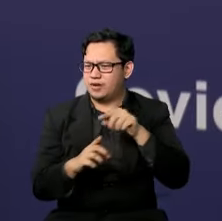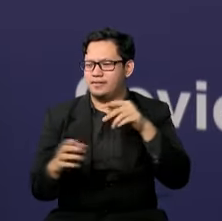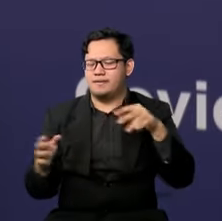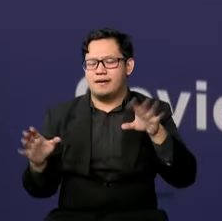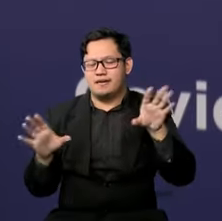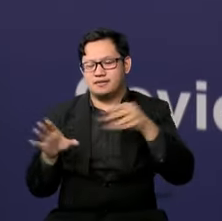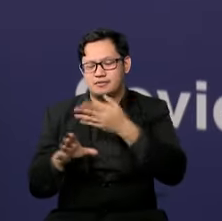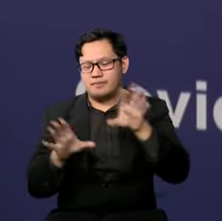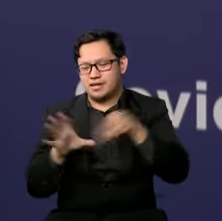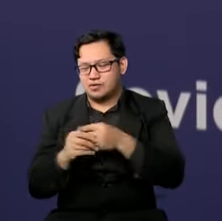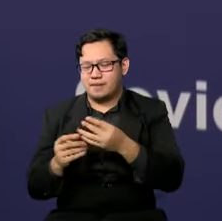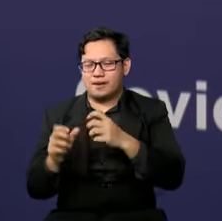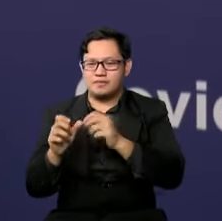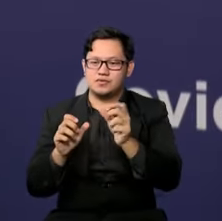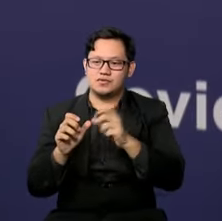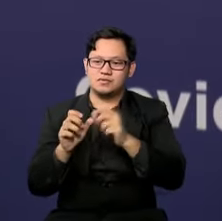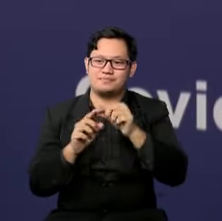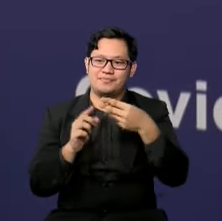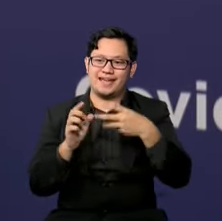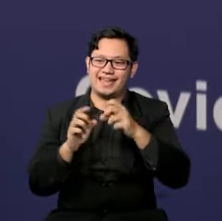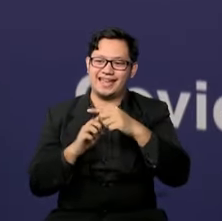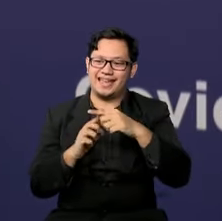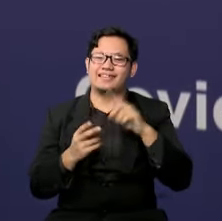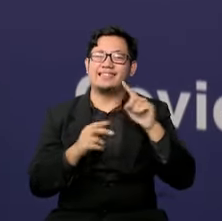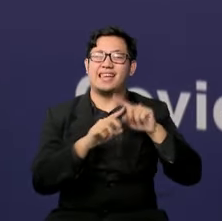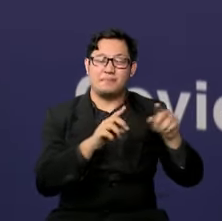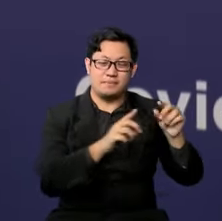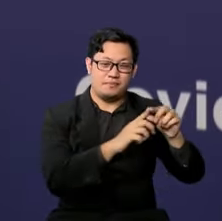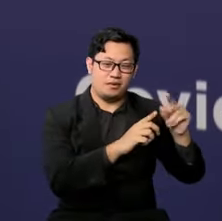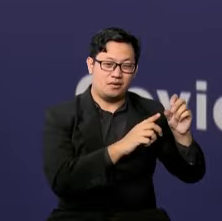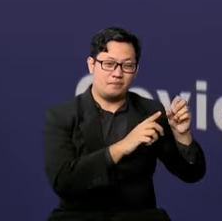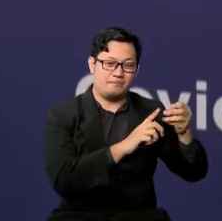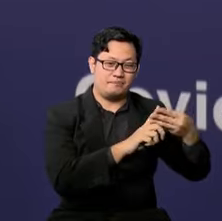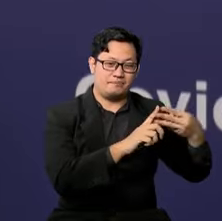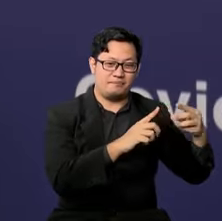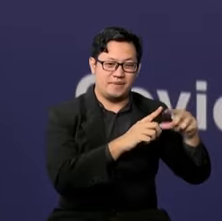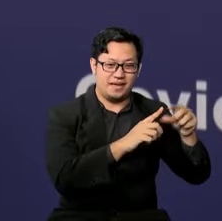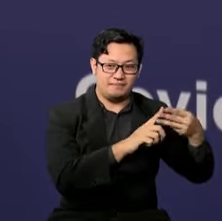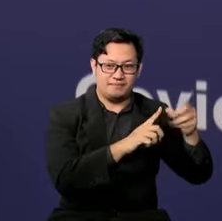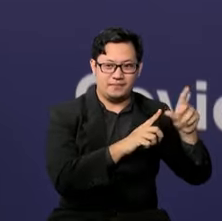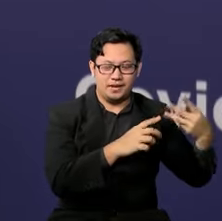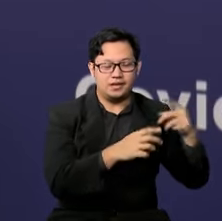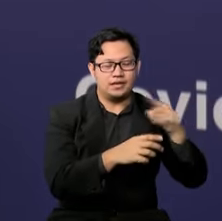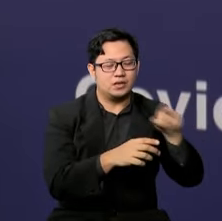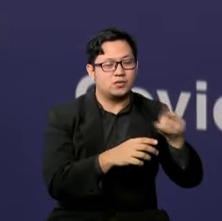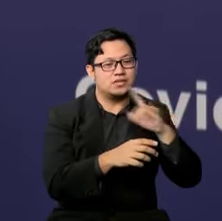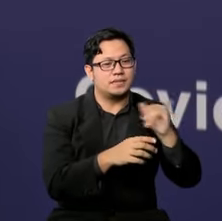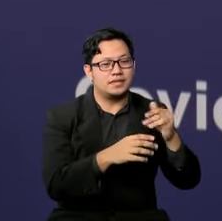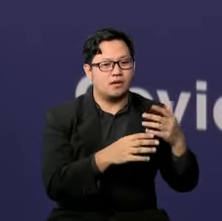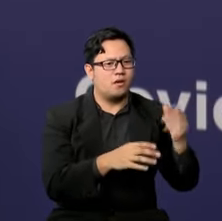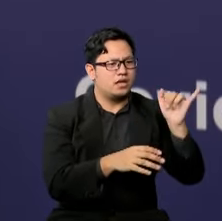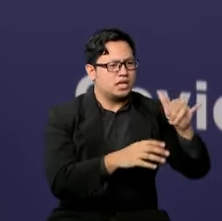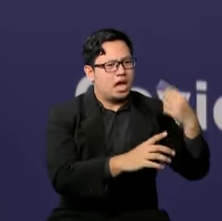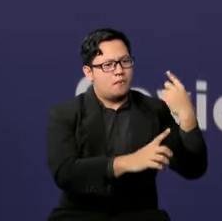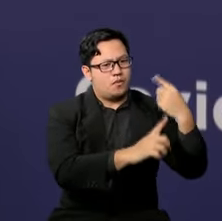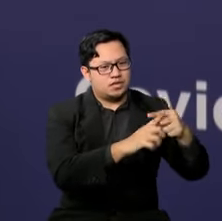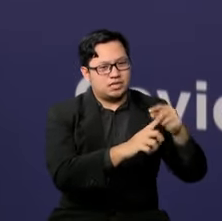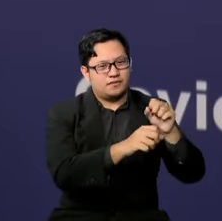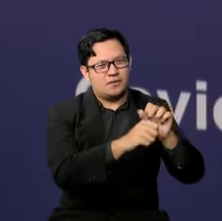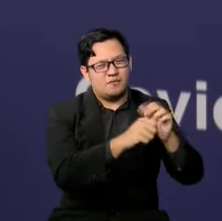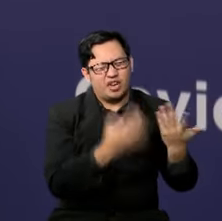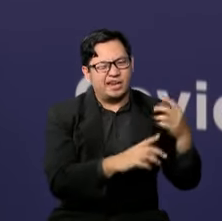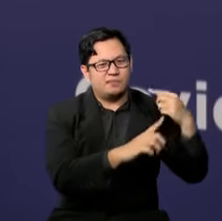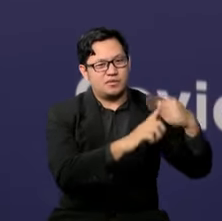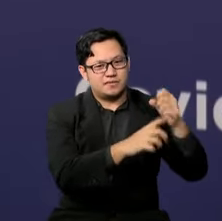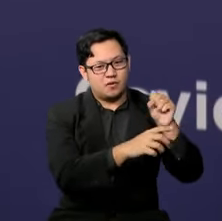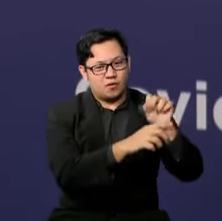belum terkonfirmasi Tapi kalau Probe Batu Ada kemungkinan nih dia covert kemungkinan itu karena sudah coba dilakukan testing tapi hasilnya inkonklusif Oke hingga